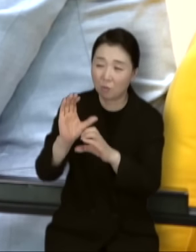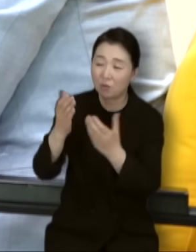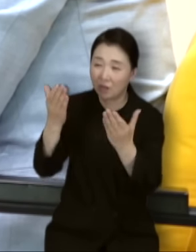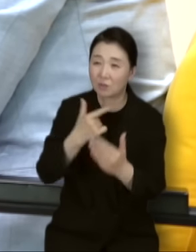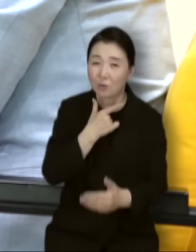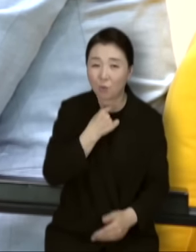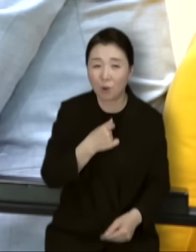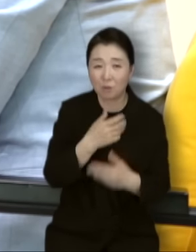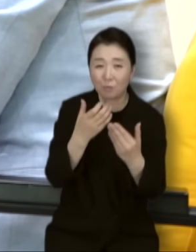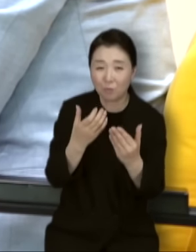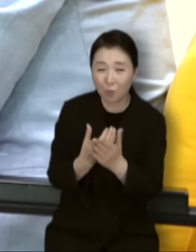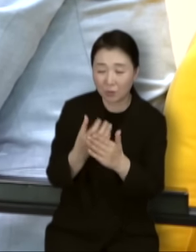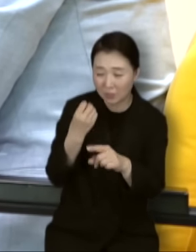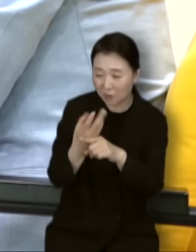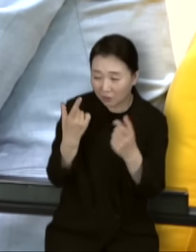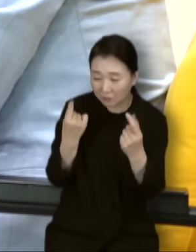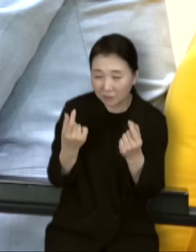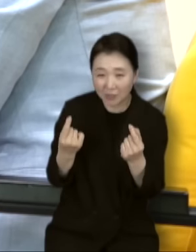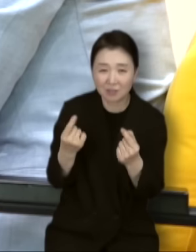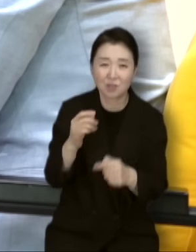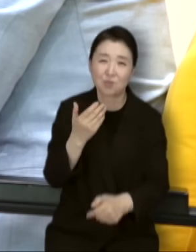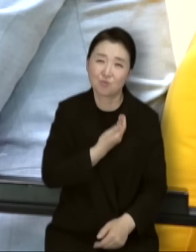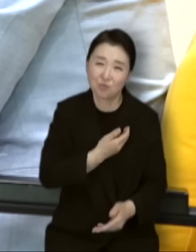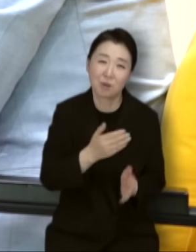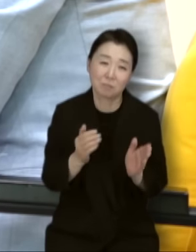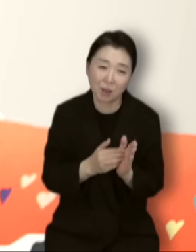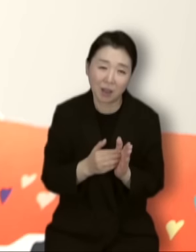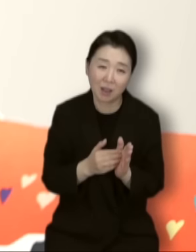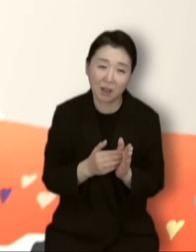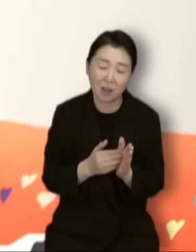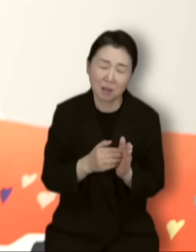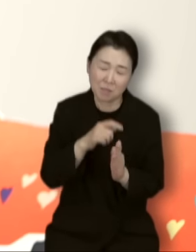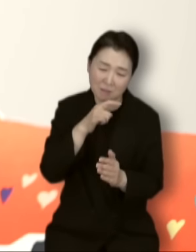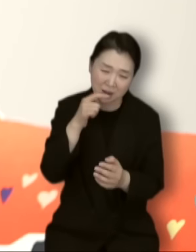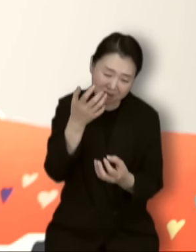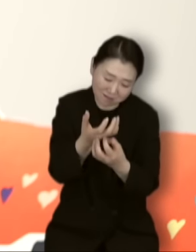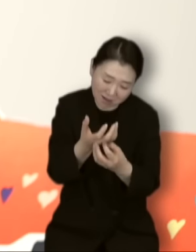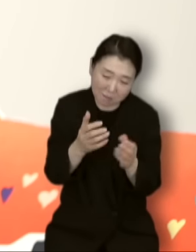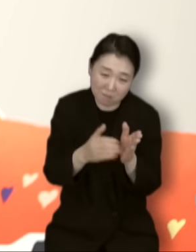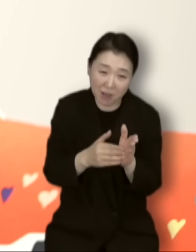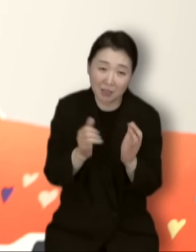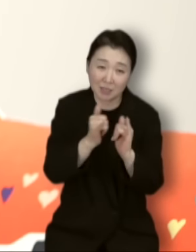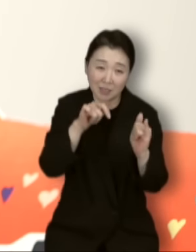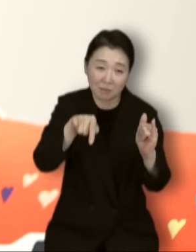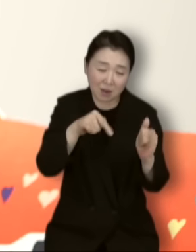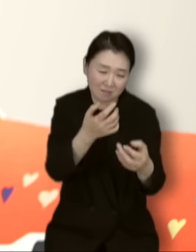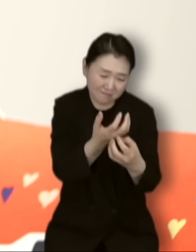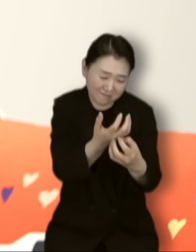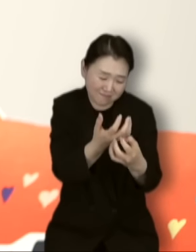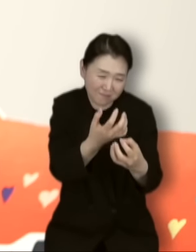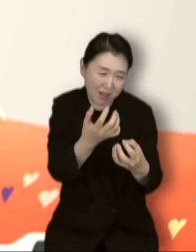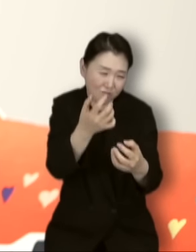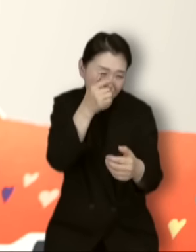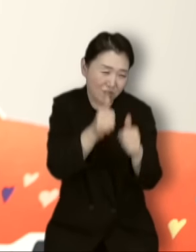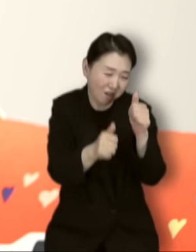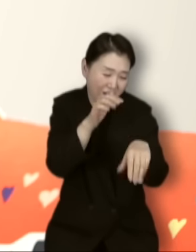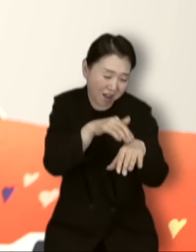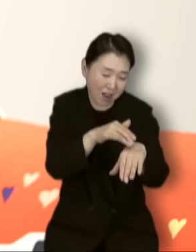업그레이드를 시키려고 막 점검 같이 막 막 빨갛게 달구 그것도 인간들 속에서